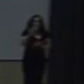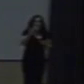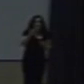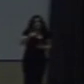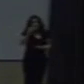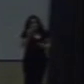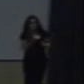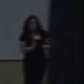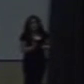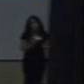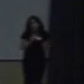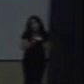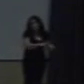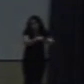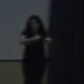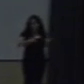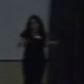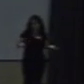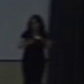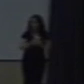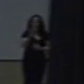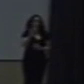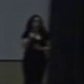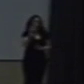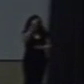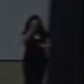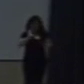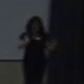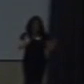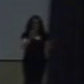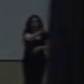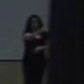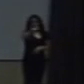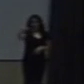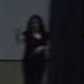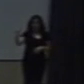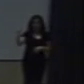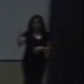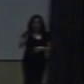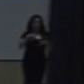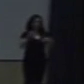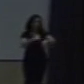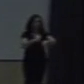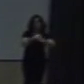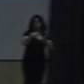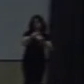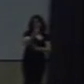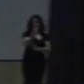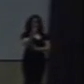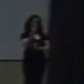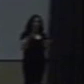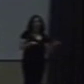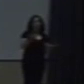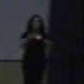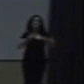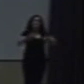que, tu que treballes saltant notícies, jo crec que la gent arriba a l'hora de dinar i ahir ja sabia què havia